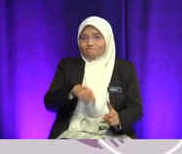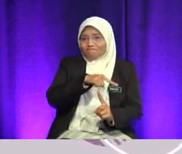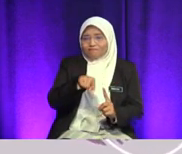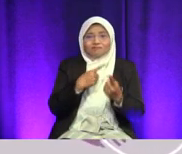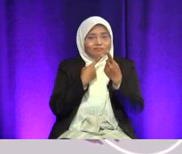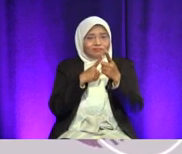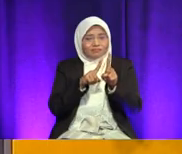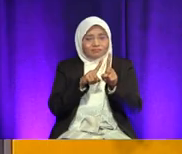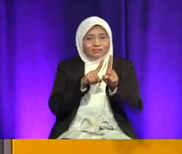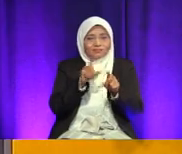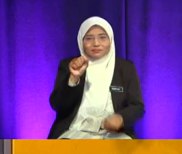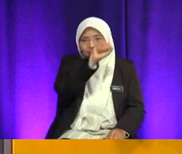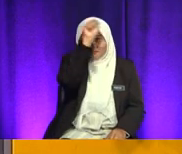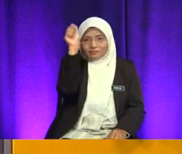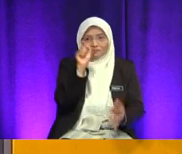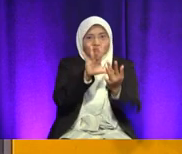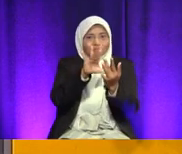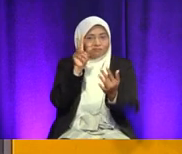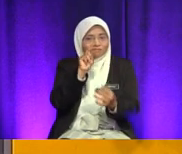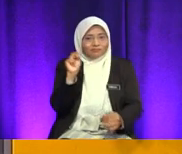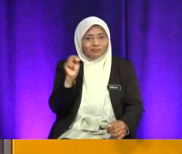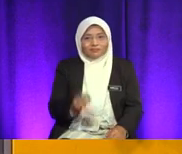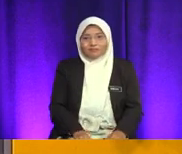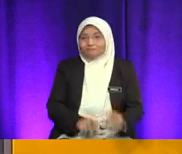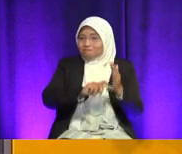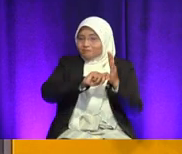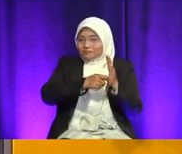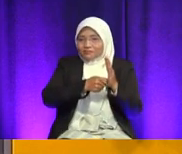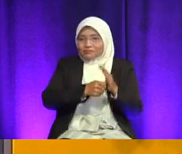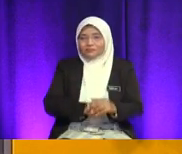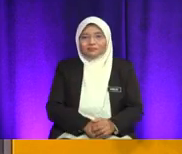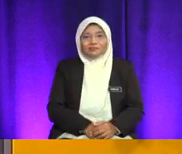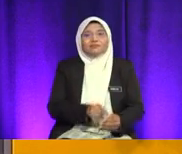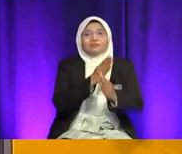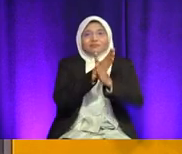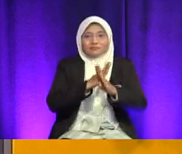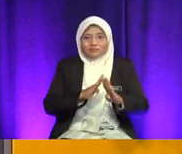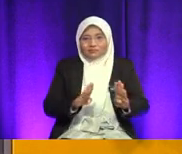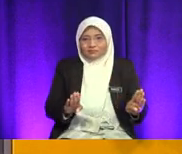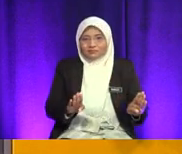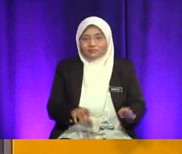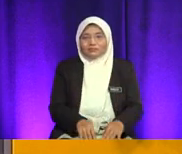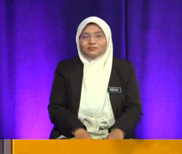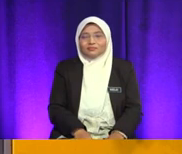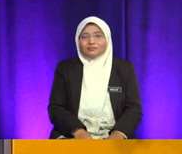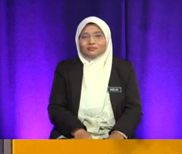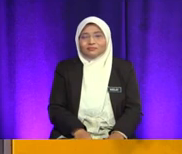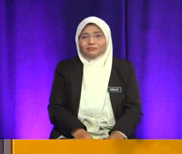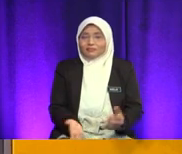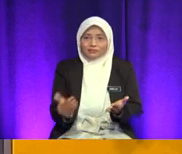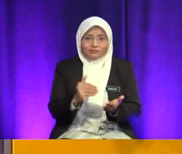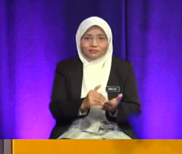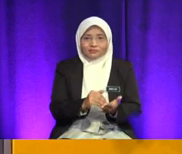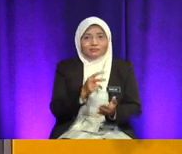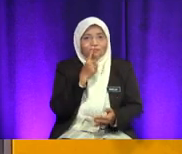kedaulatan mestilah bebas Oke seterusnya kita lihat Bagaimana murid memahami Istilah